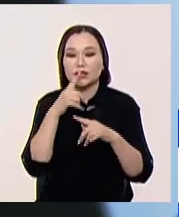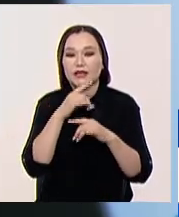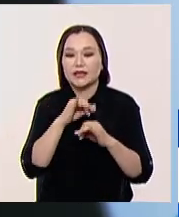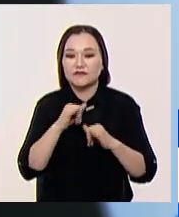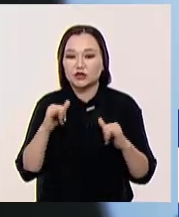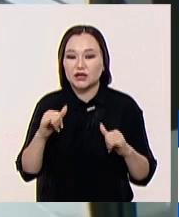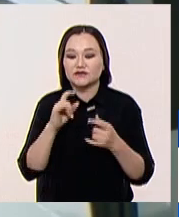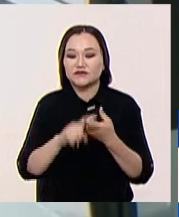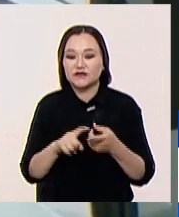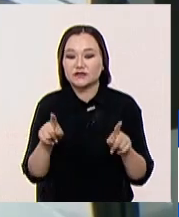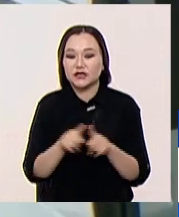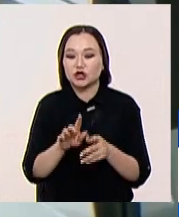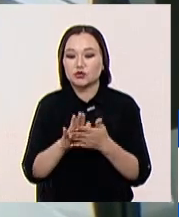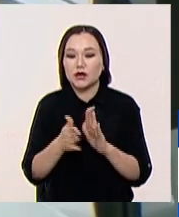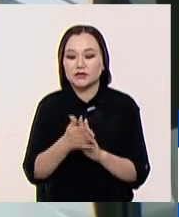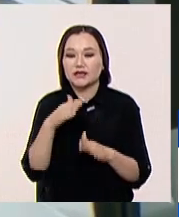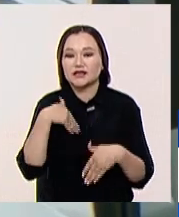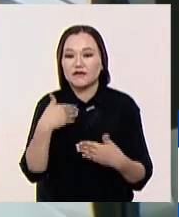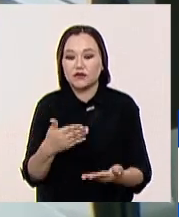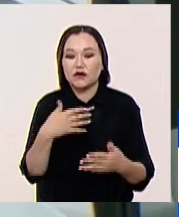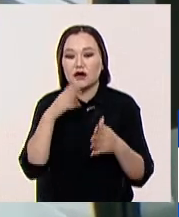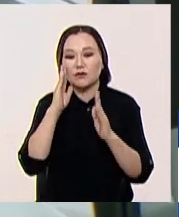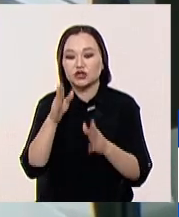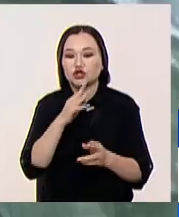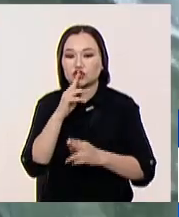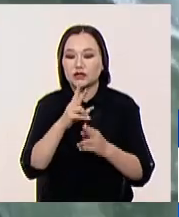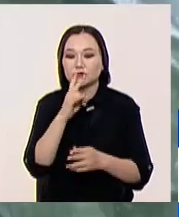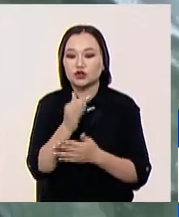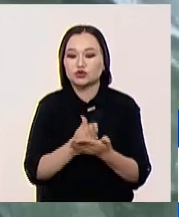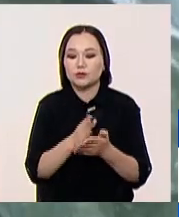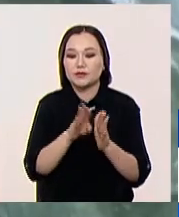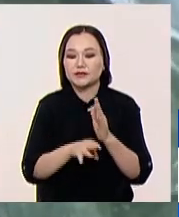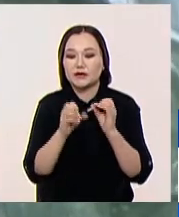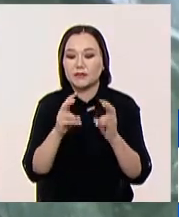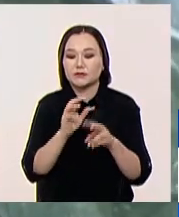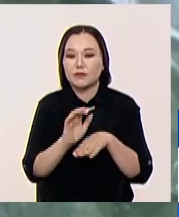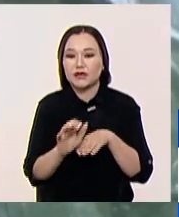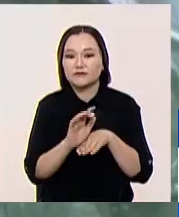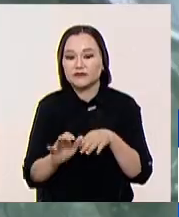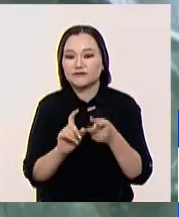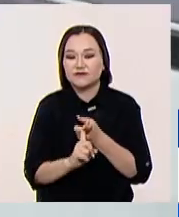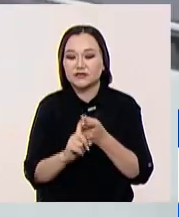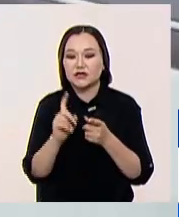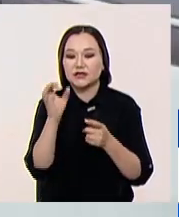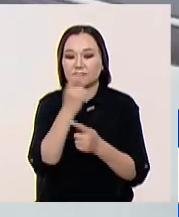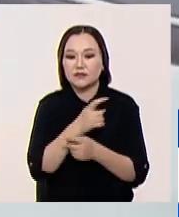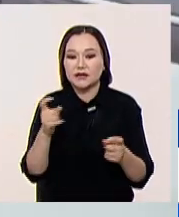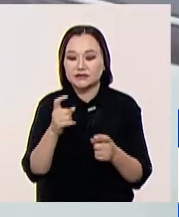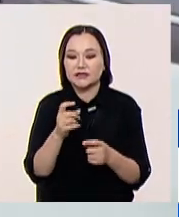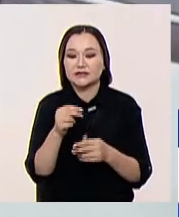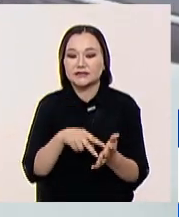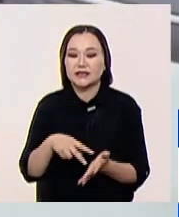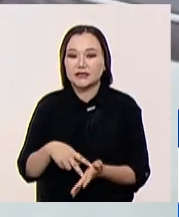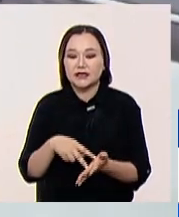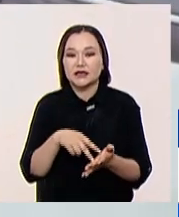инфраструктурного развития в подобных ситуациях рекомендуют обращаться с жалобами в службу безопасности производителя. По информации ведомства, цены